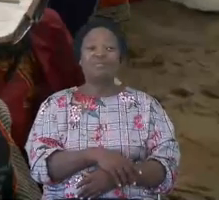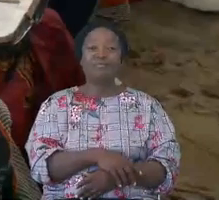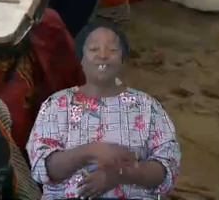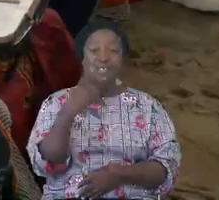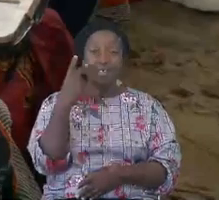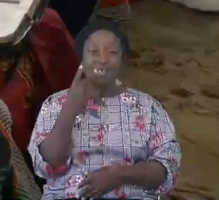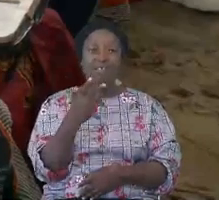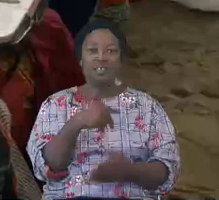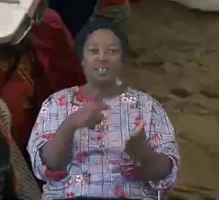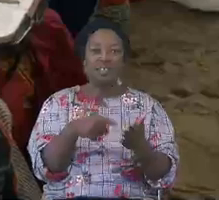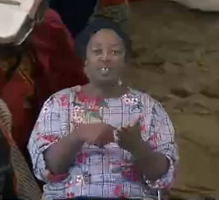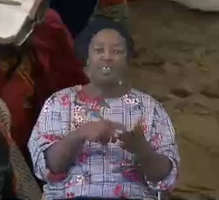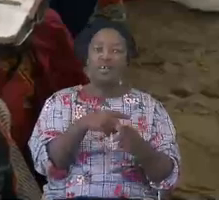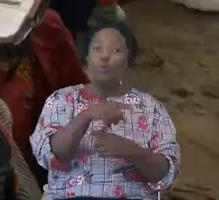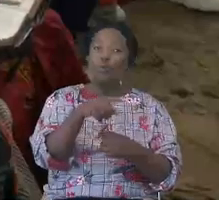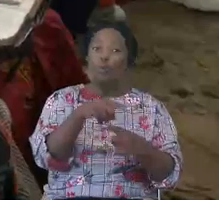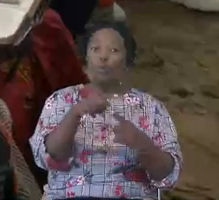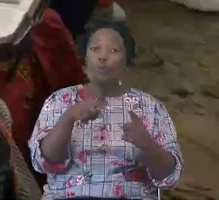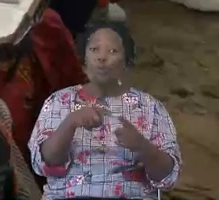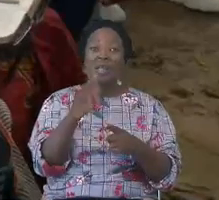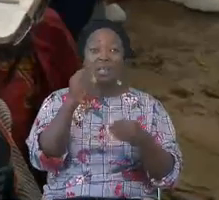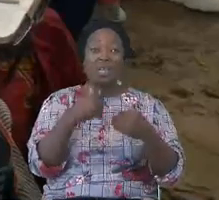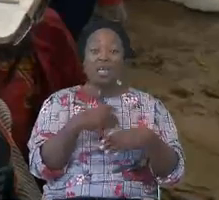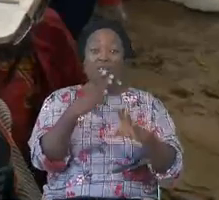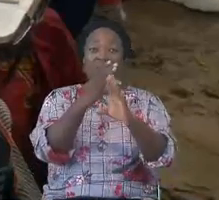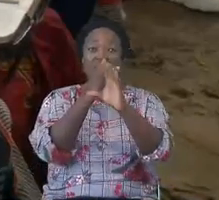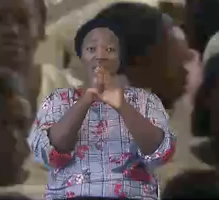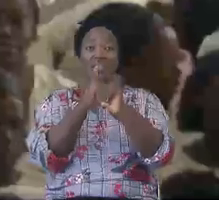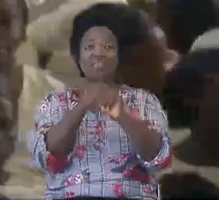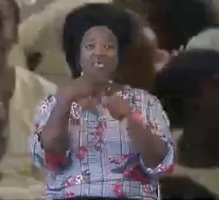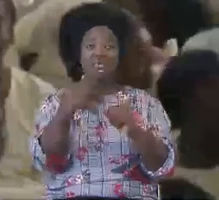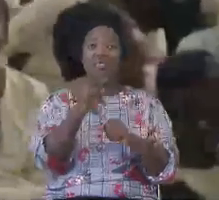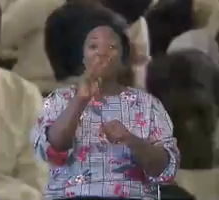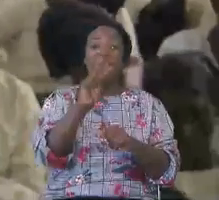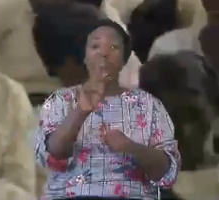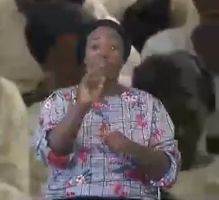Quelqu'un crie, tout est accompli. Voyez ceci.